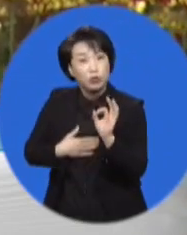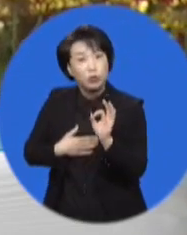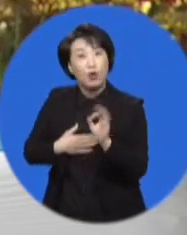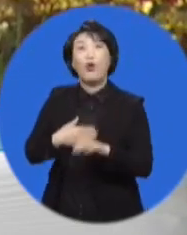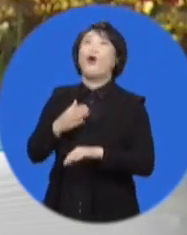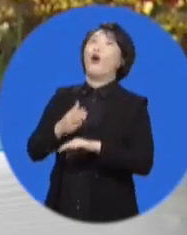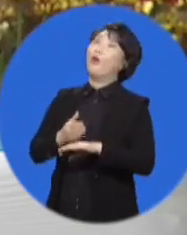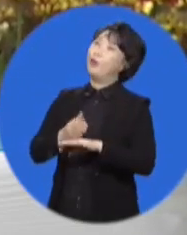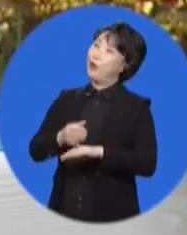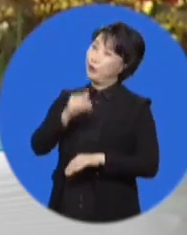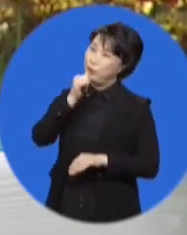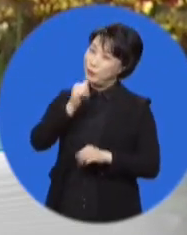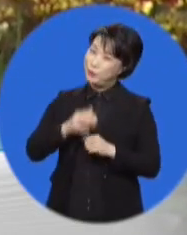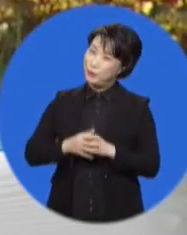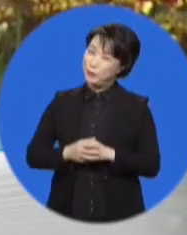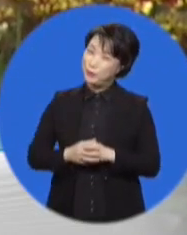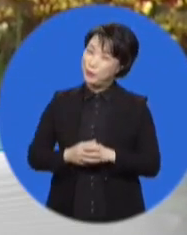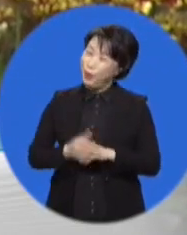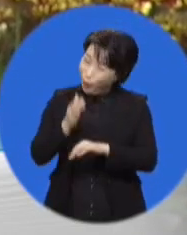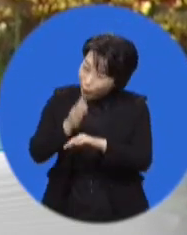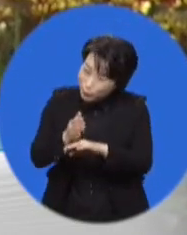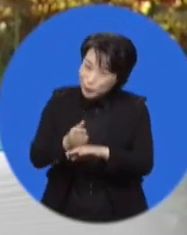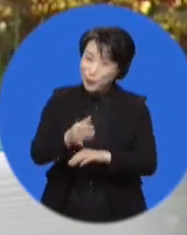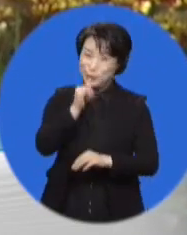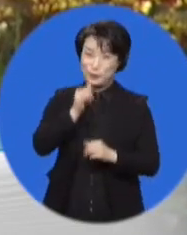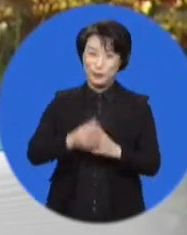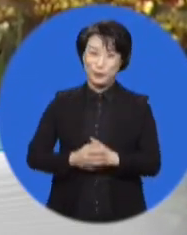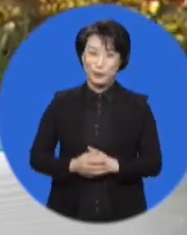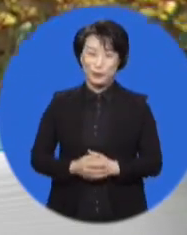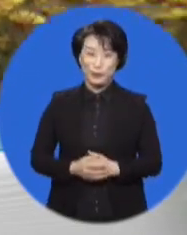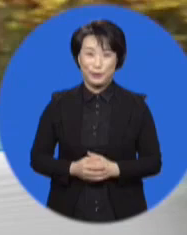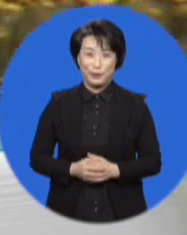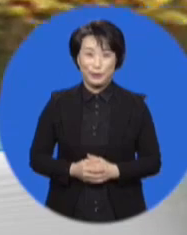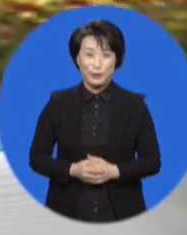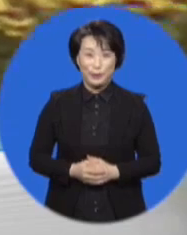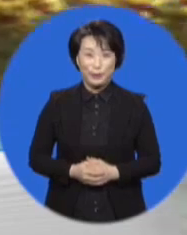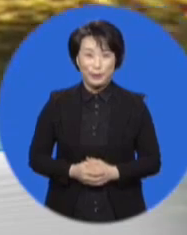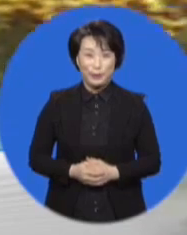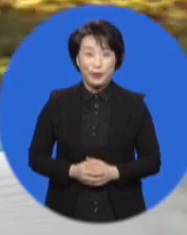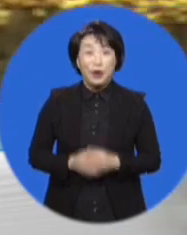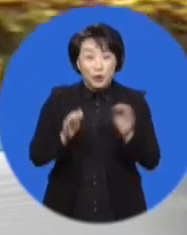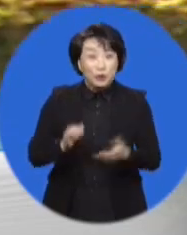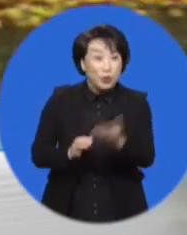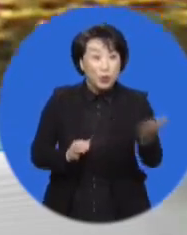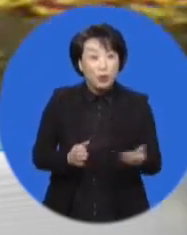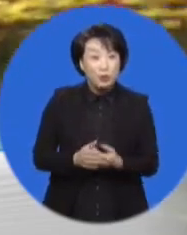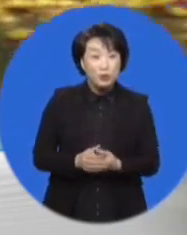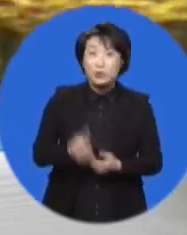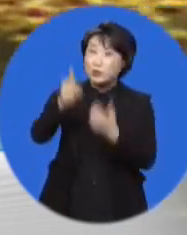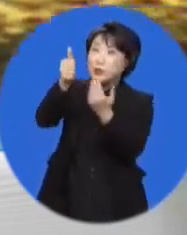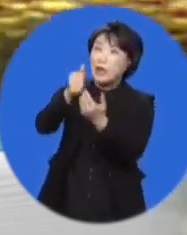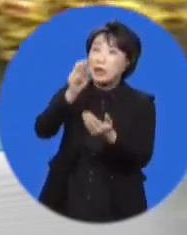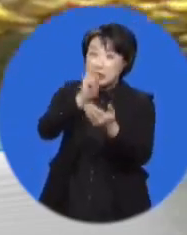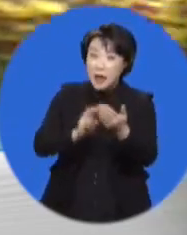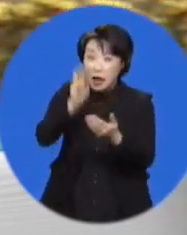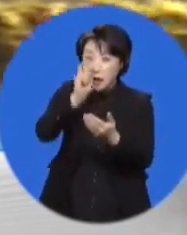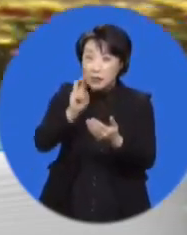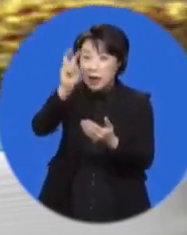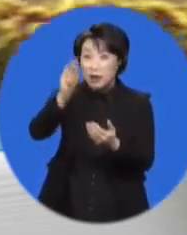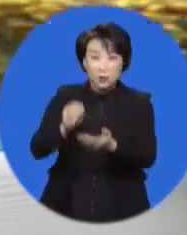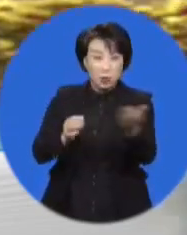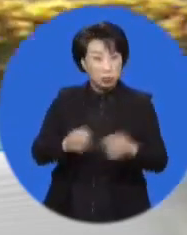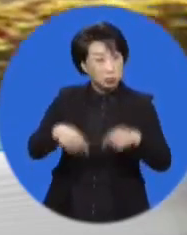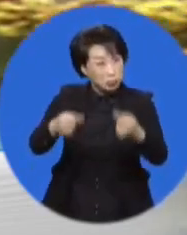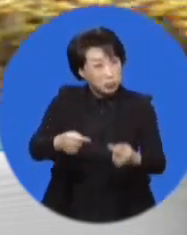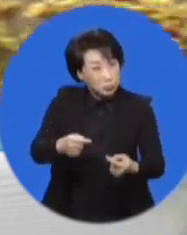얼마나 감사. 아멘. 얼마나 감사. 그런데 어떻게 이분에게 찬양을 하냐